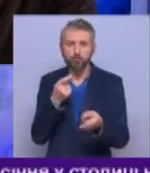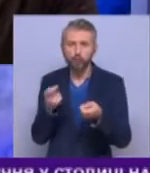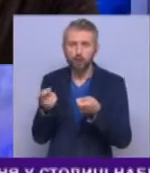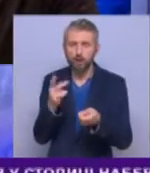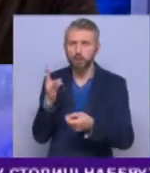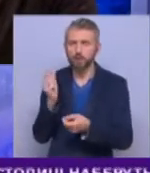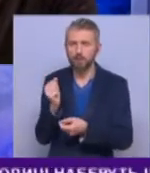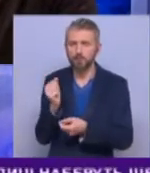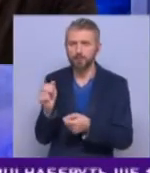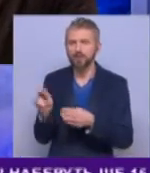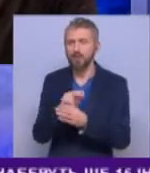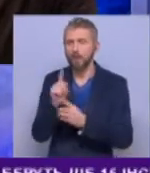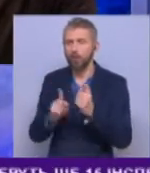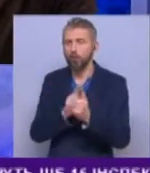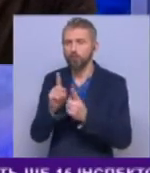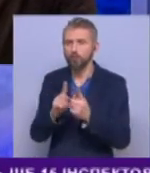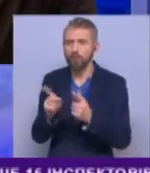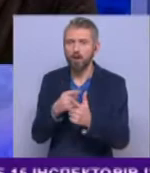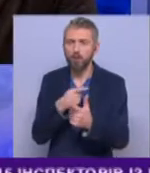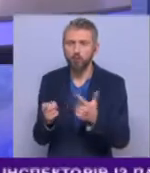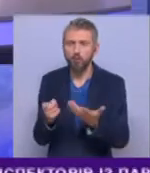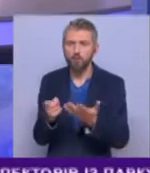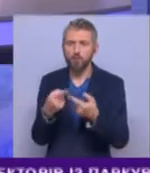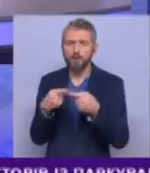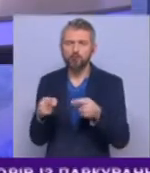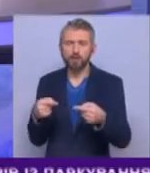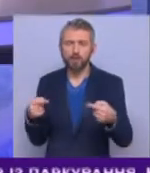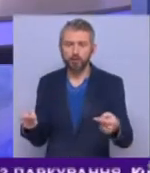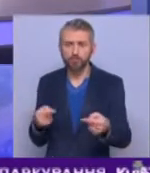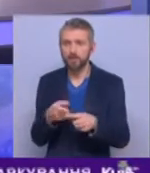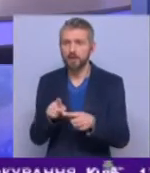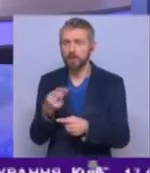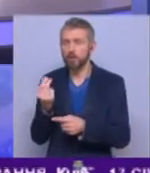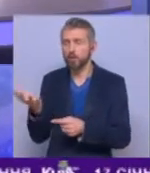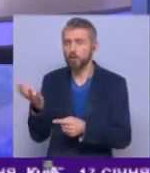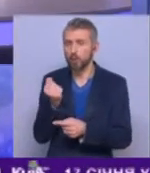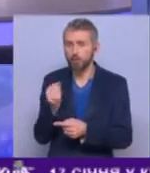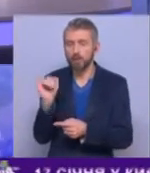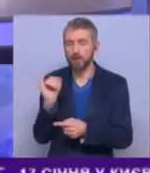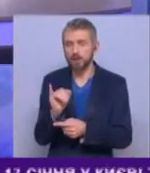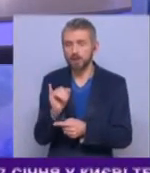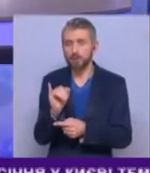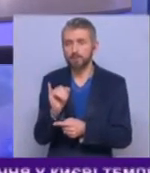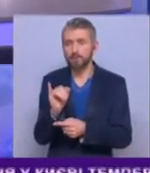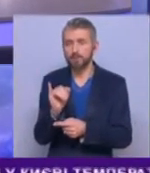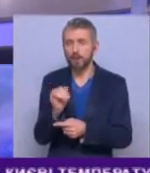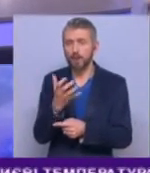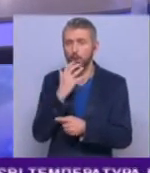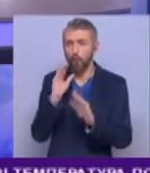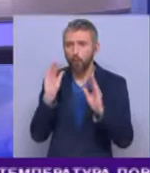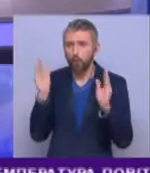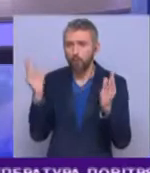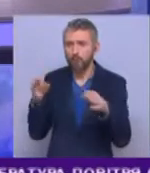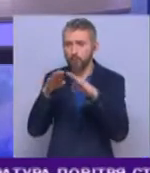на реконструкцію або, значить, інші речі. Ці гроші беруться і, значить, утеплюється